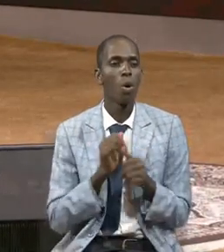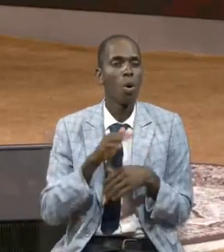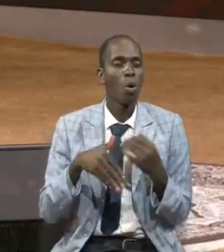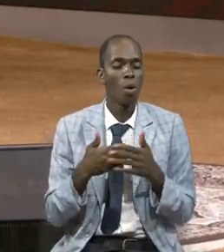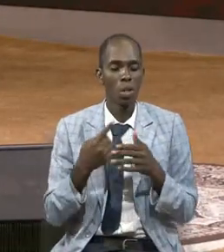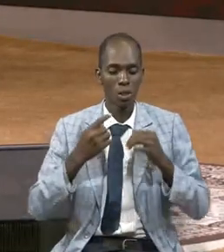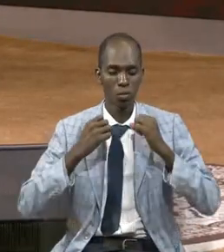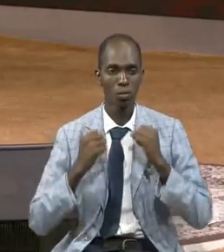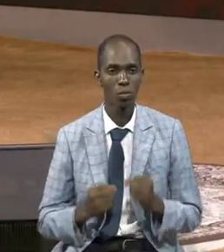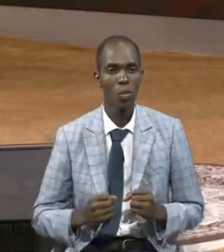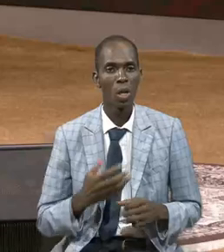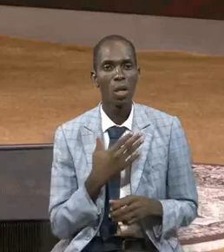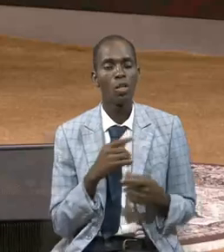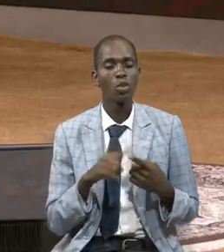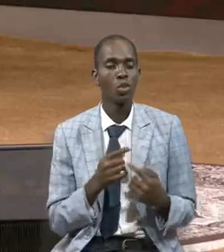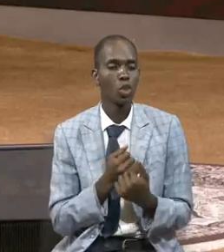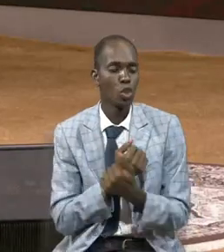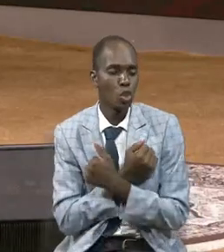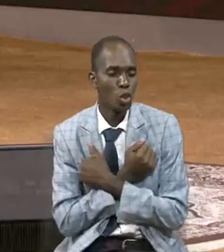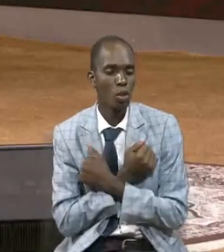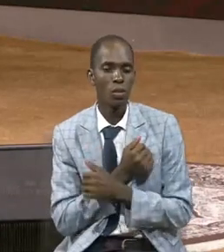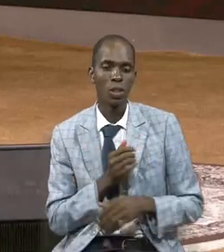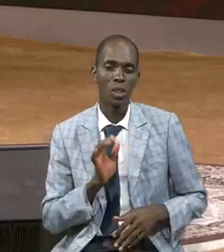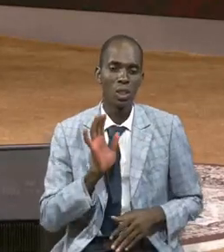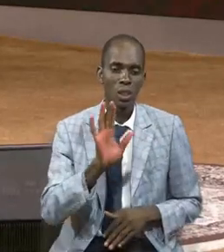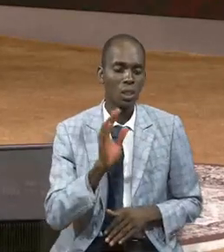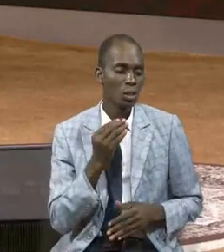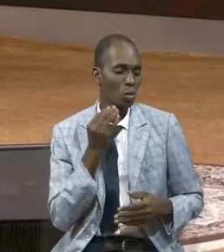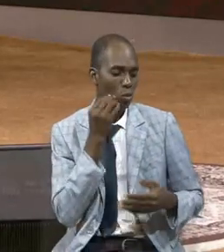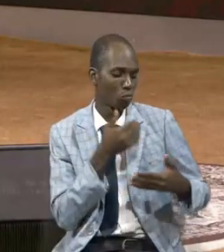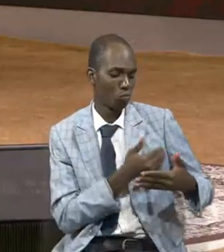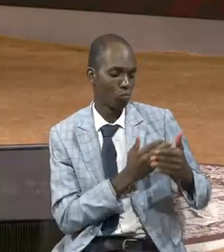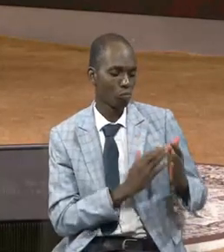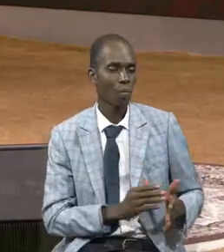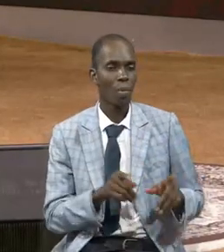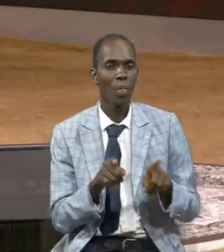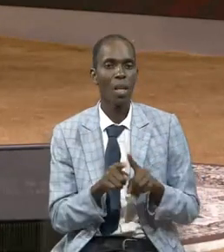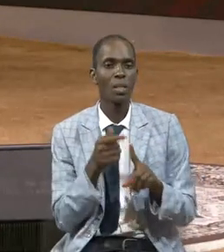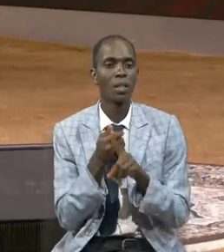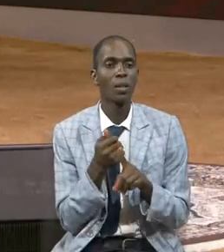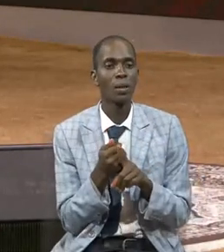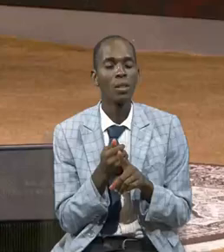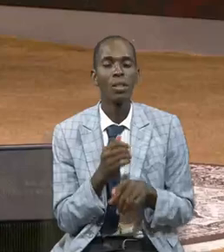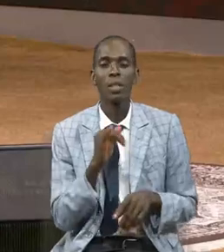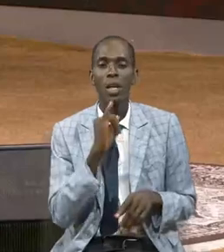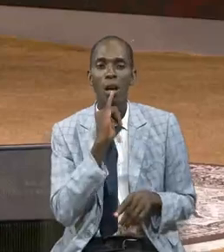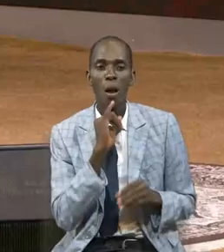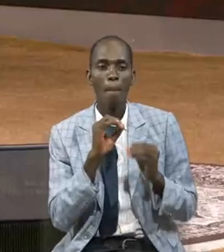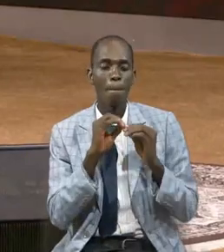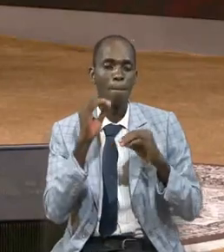et aimer son prochain comme soi-même, c'est plus que tous